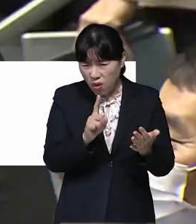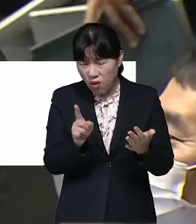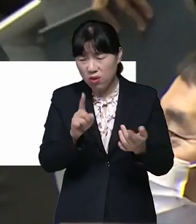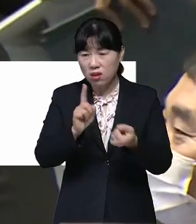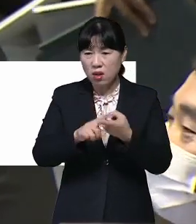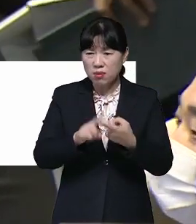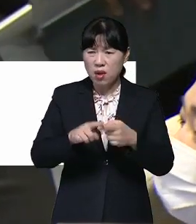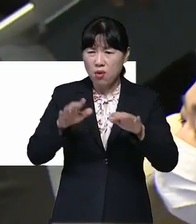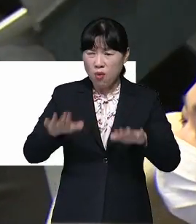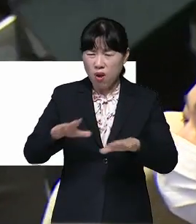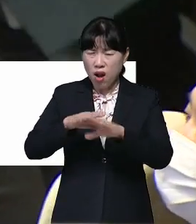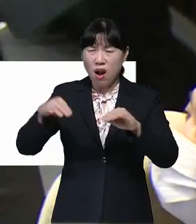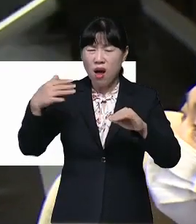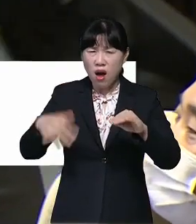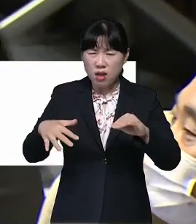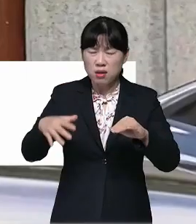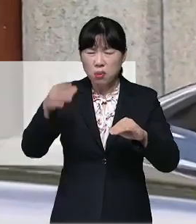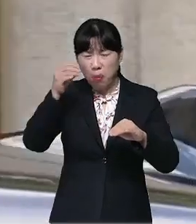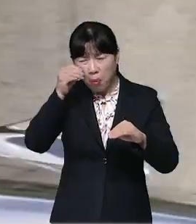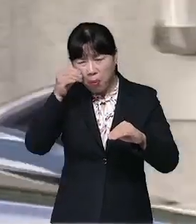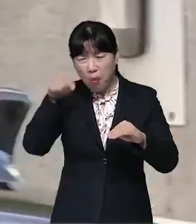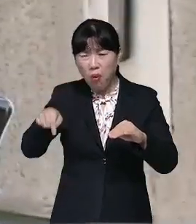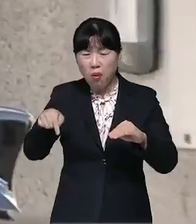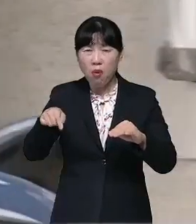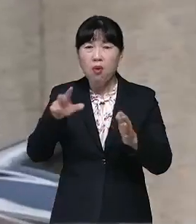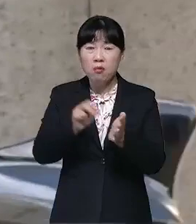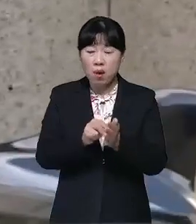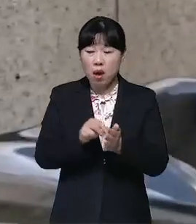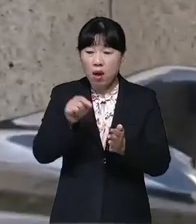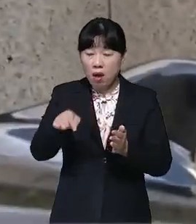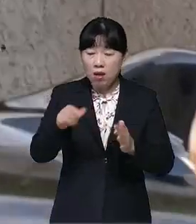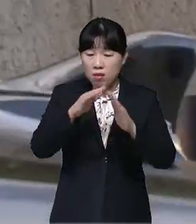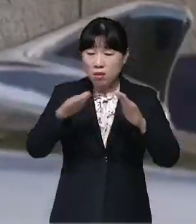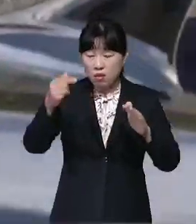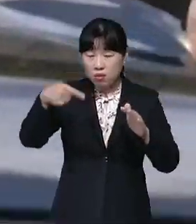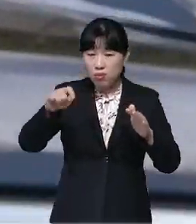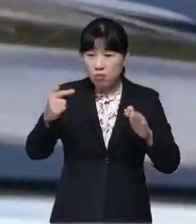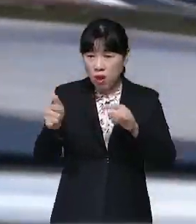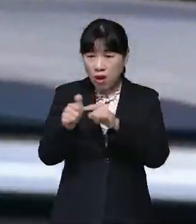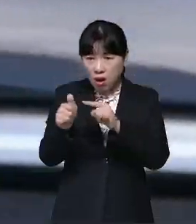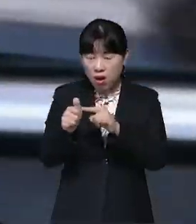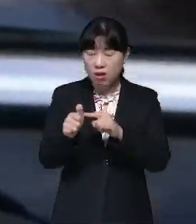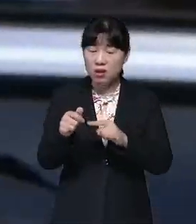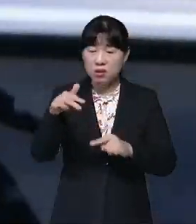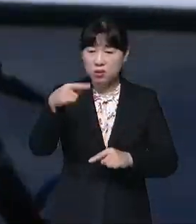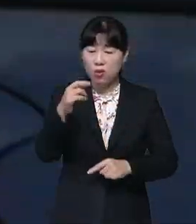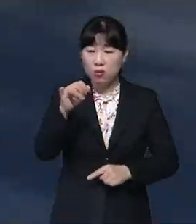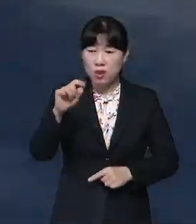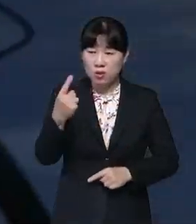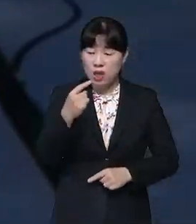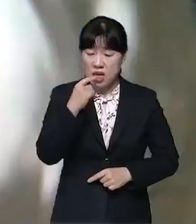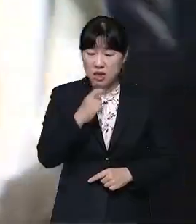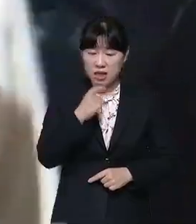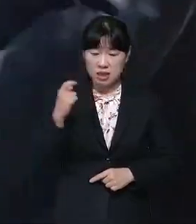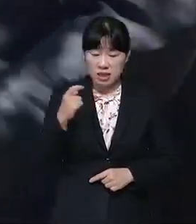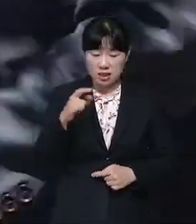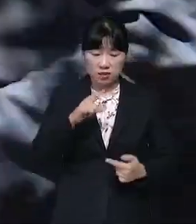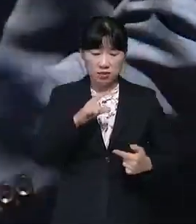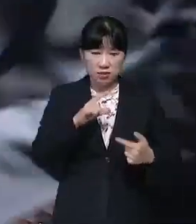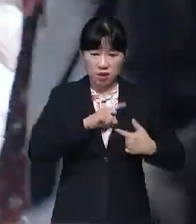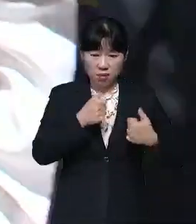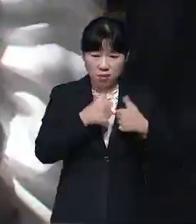상임위 묶여 있습니다 그러는 사이 전씨는 고조 뷰 신부 사자 명예훼손 항소심 재판에서